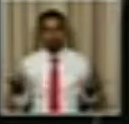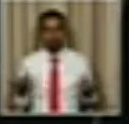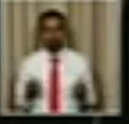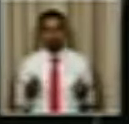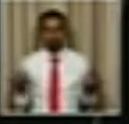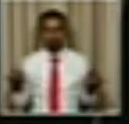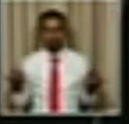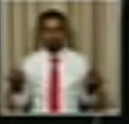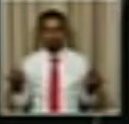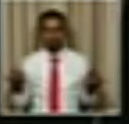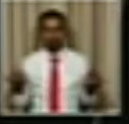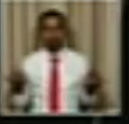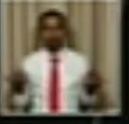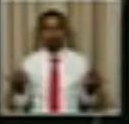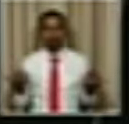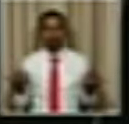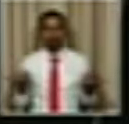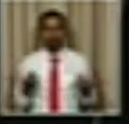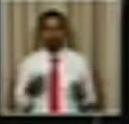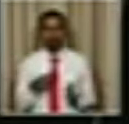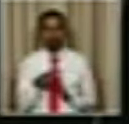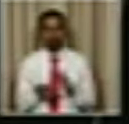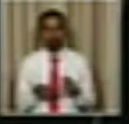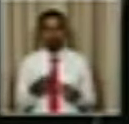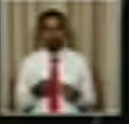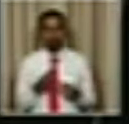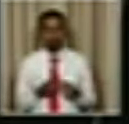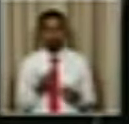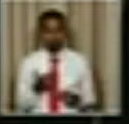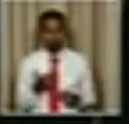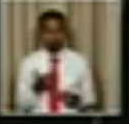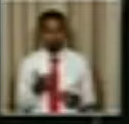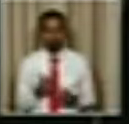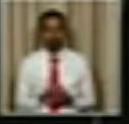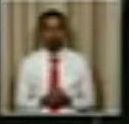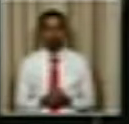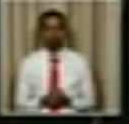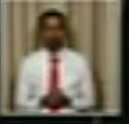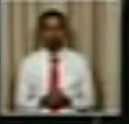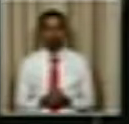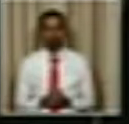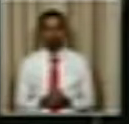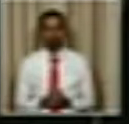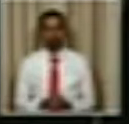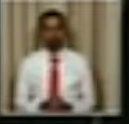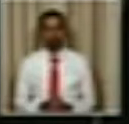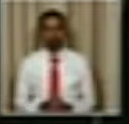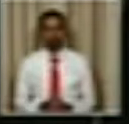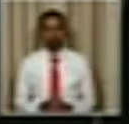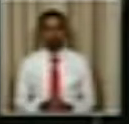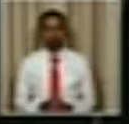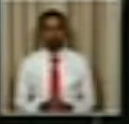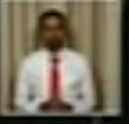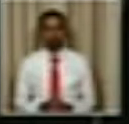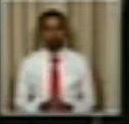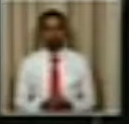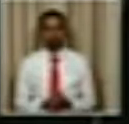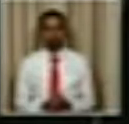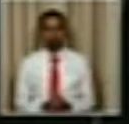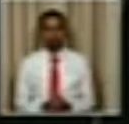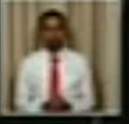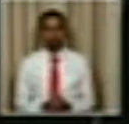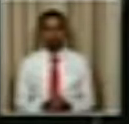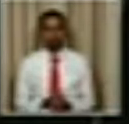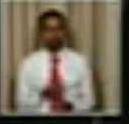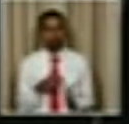නෑ නේද ආදර්ශයක් දෙන්න එපේ. රටක් හැර ආදර්ශයක් දෙන්න. ඒවත් ඕනේ. Remember you have one more minute. Yeah. ඒ නිසා ගරු සභාපතිතුමනි